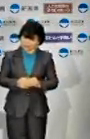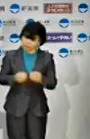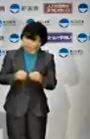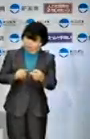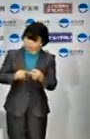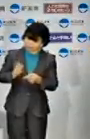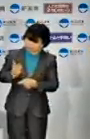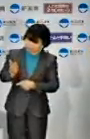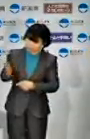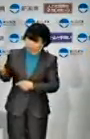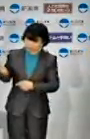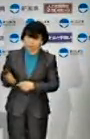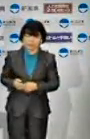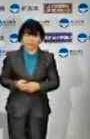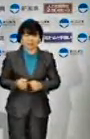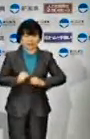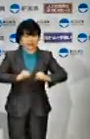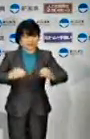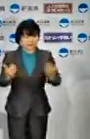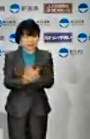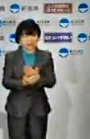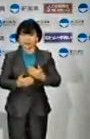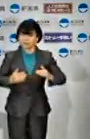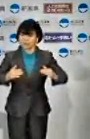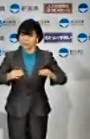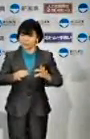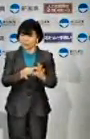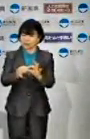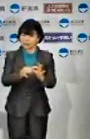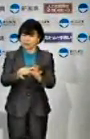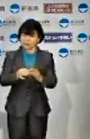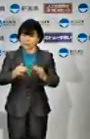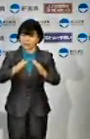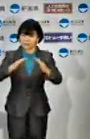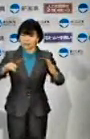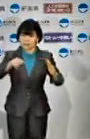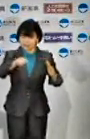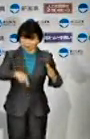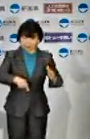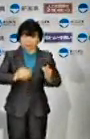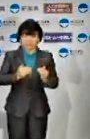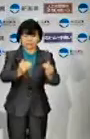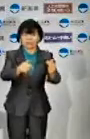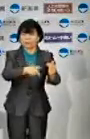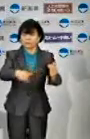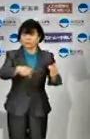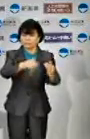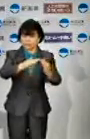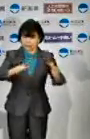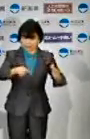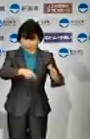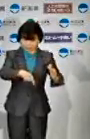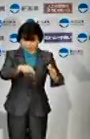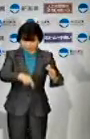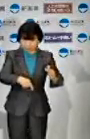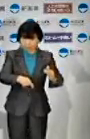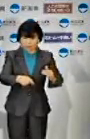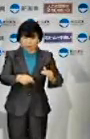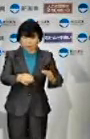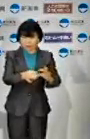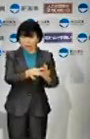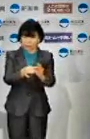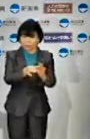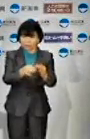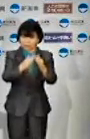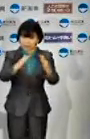いや、活性化の協議会はもう協議、今回は規制同盟会の方の振興部会ですけど、活性化を議論する協議会というのはす